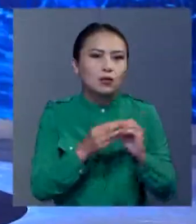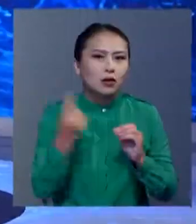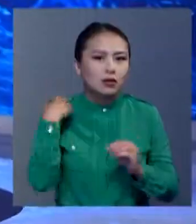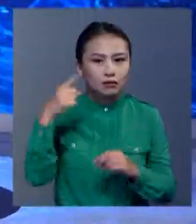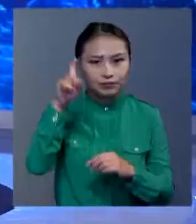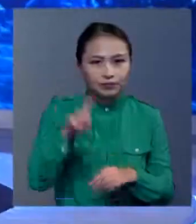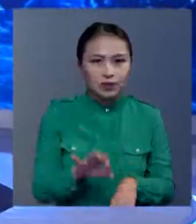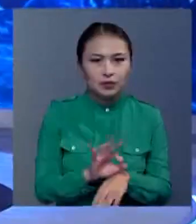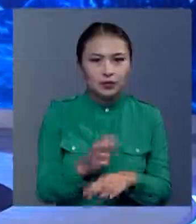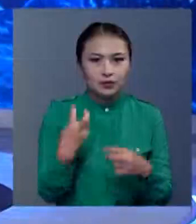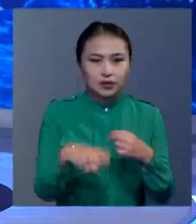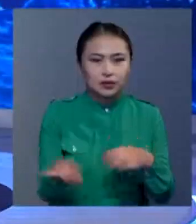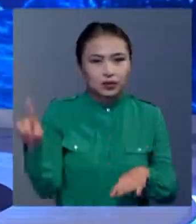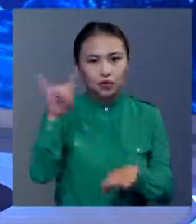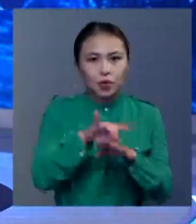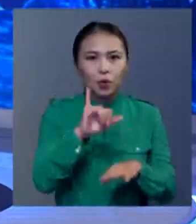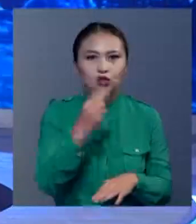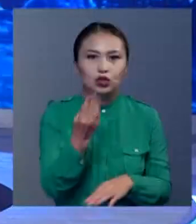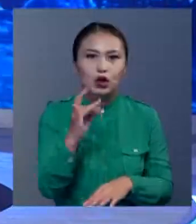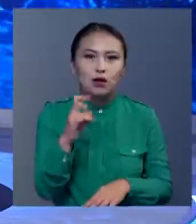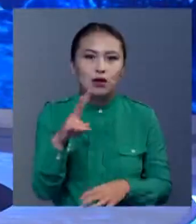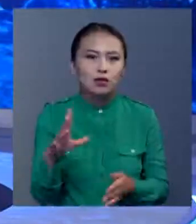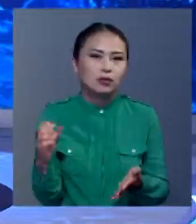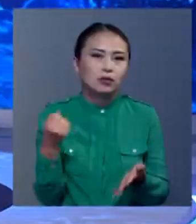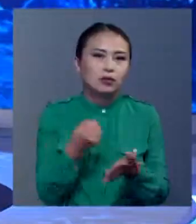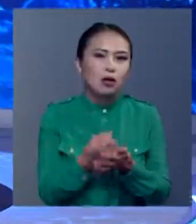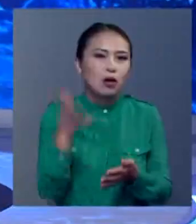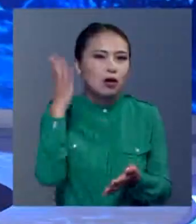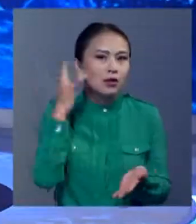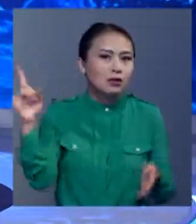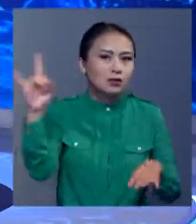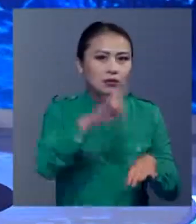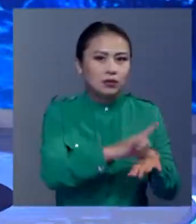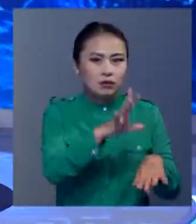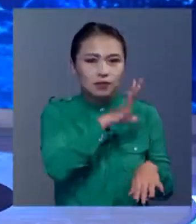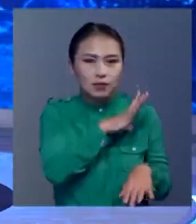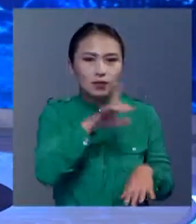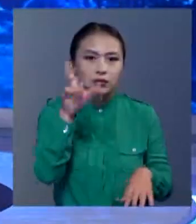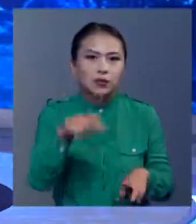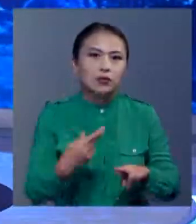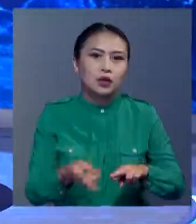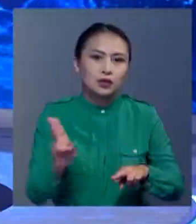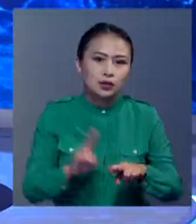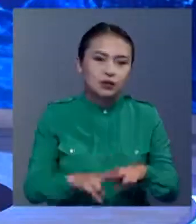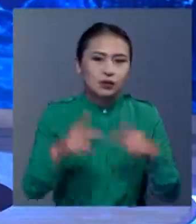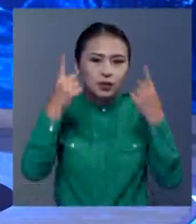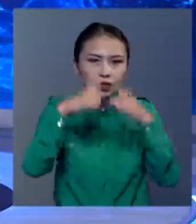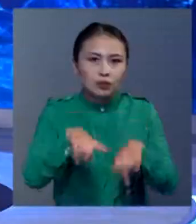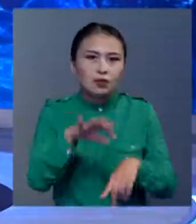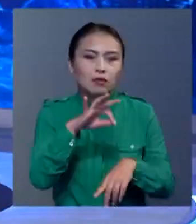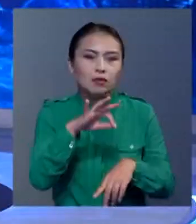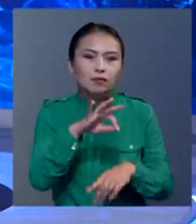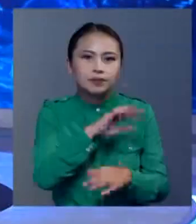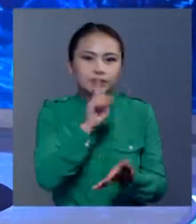сынған әйел ұшақтың көмегімен үш арал қаласынан Алматыға жеткізілді. Науқас ұзақ жолды көтер алмайтын болғандықтан әуе техникасын